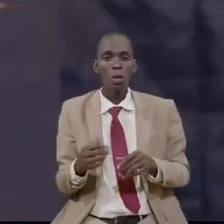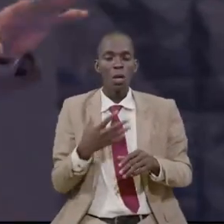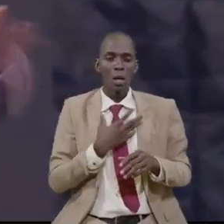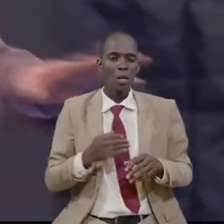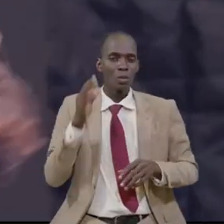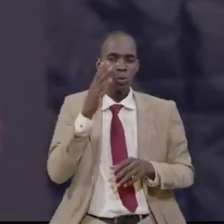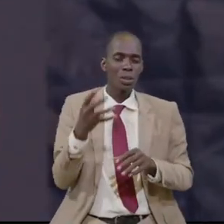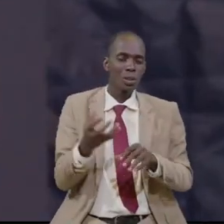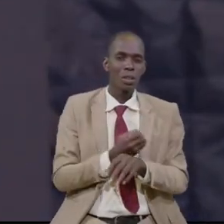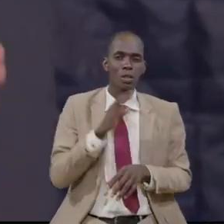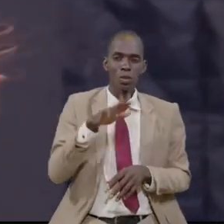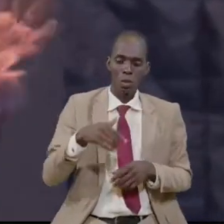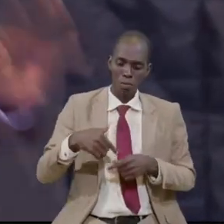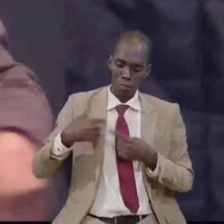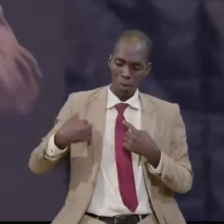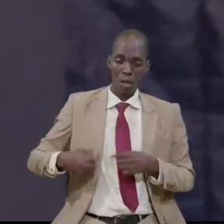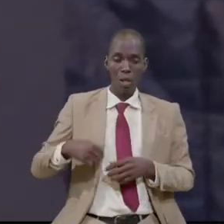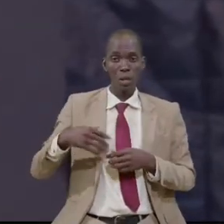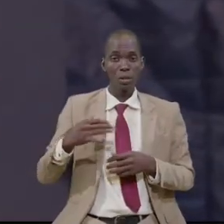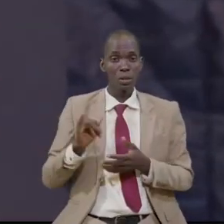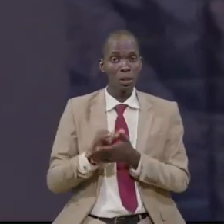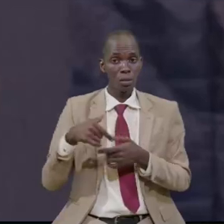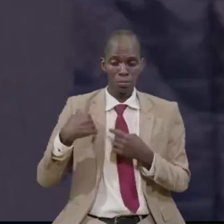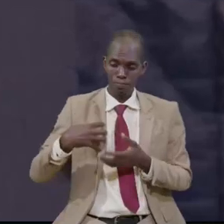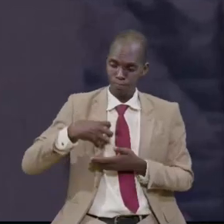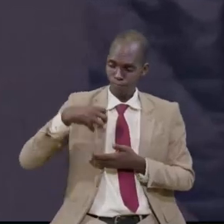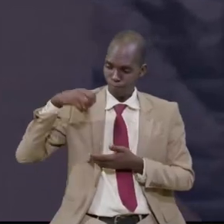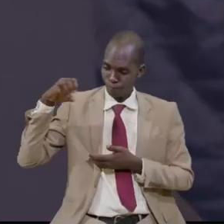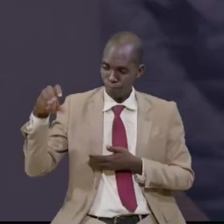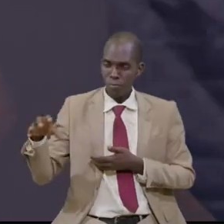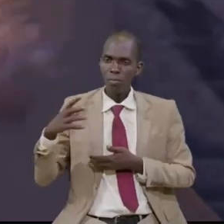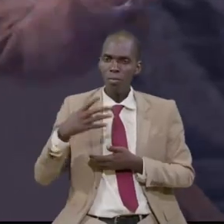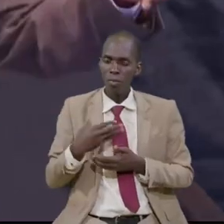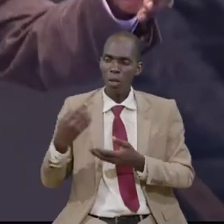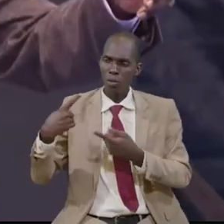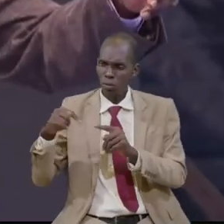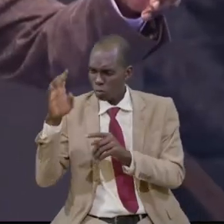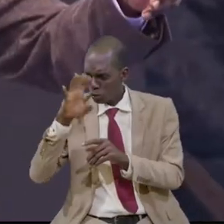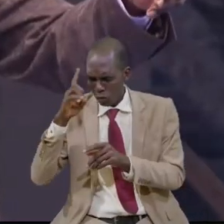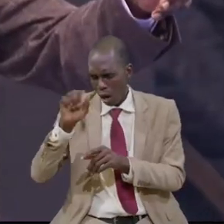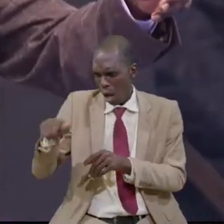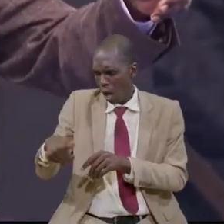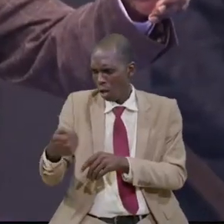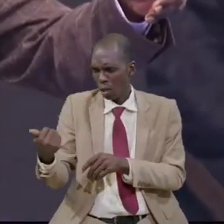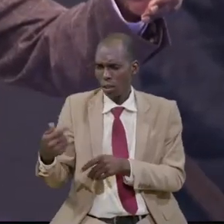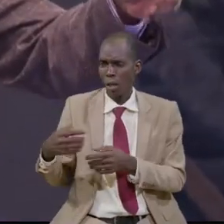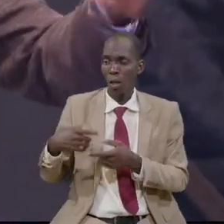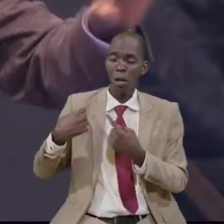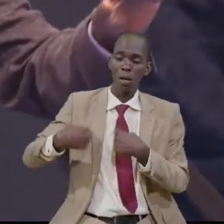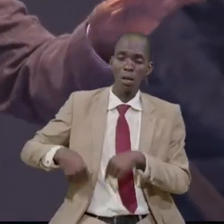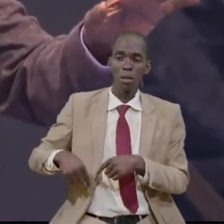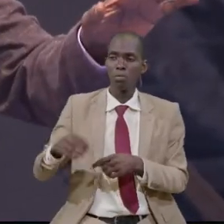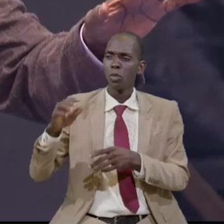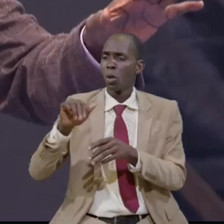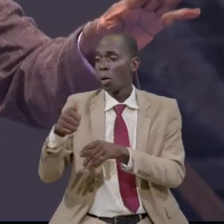ça aux diverses parties du corps. Quand on enlève ça, on essaie de mettre un autre cœur,